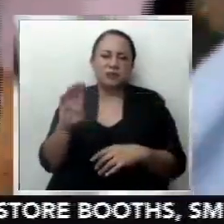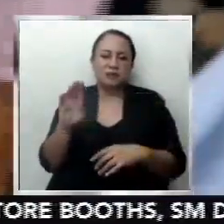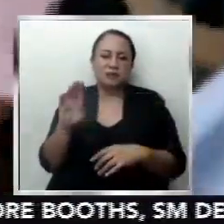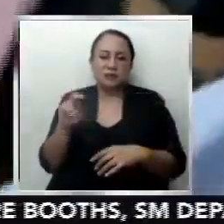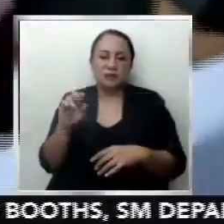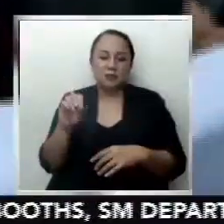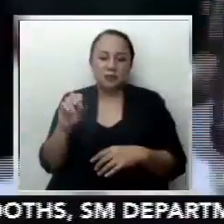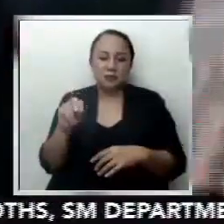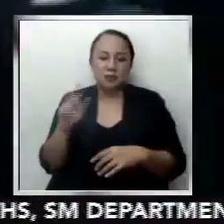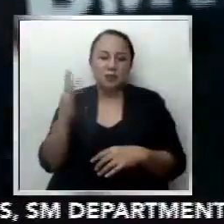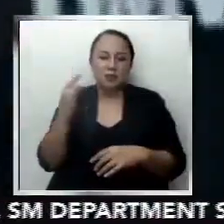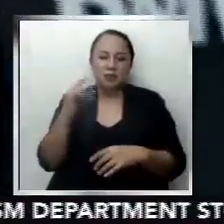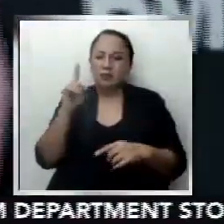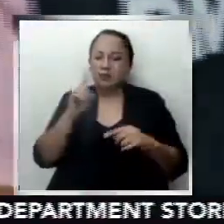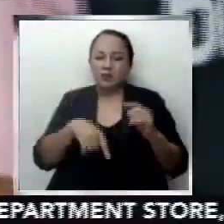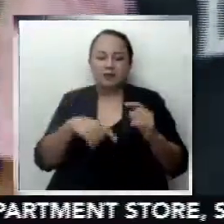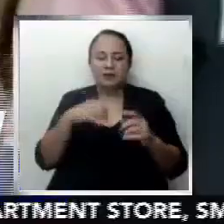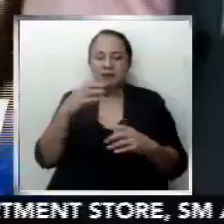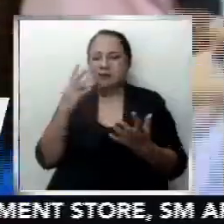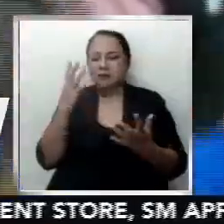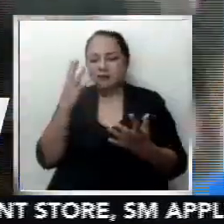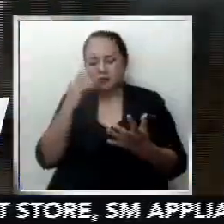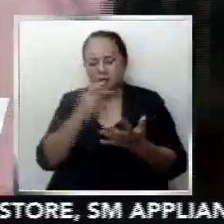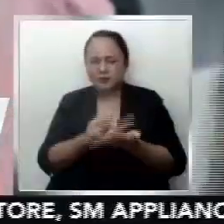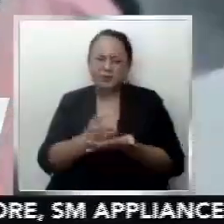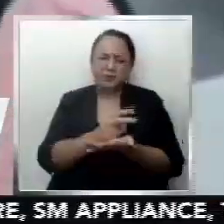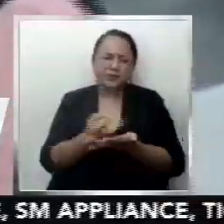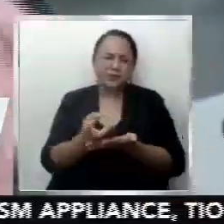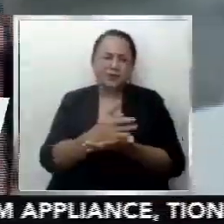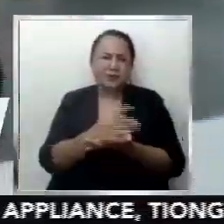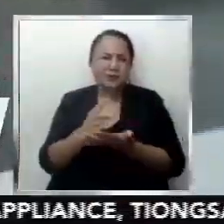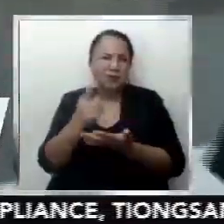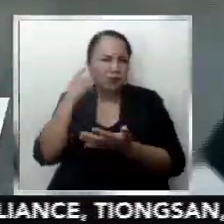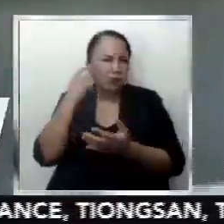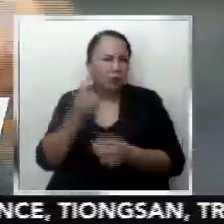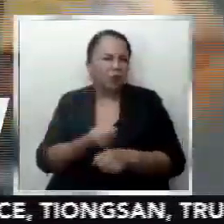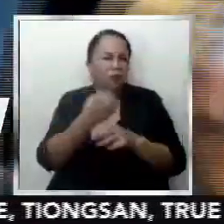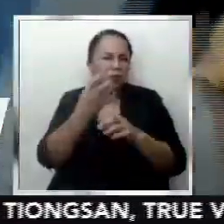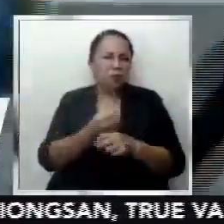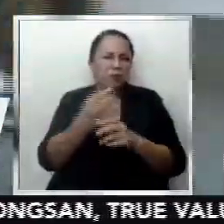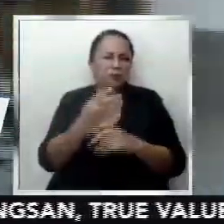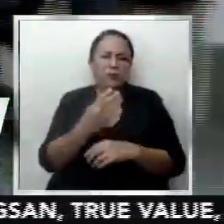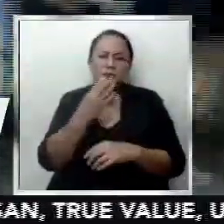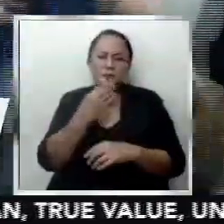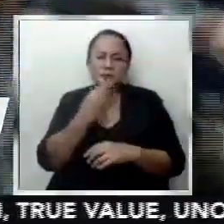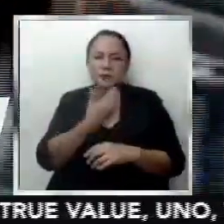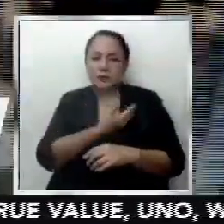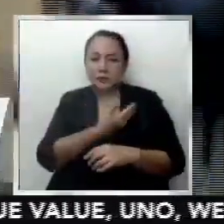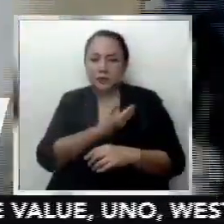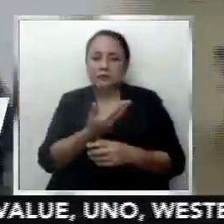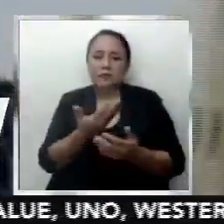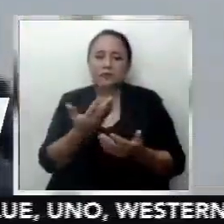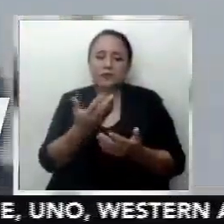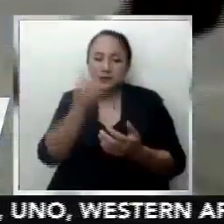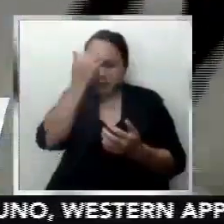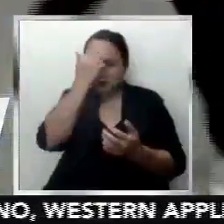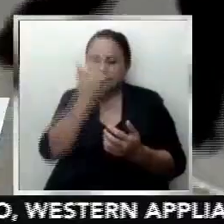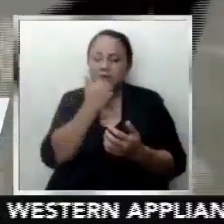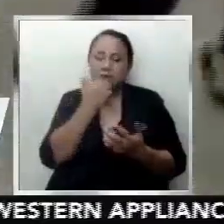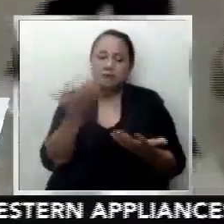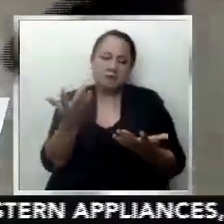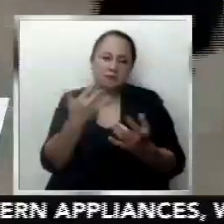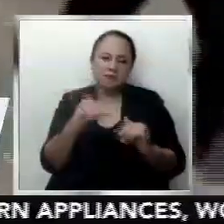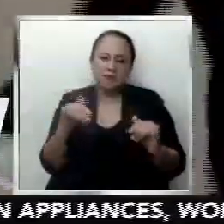sa takot dahil sa sunod-sunod na mga pagsabog dulot ng gyera ng Israel at ng hamas ayon sa ulat may mga raket ang hamas na